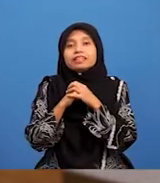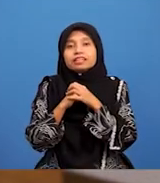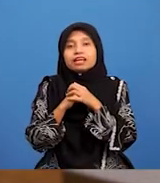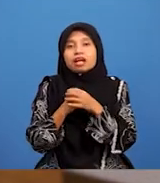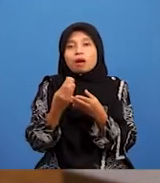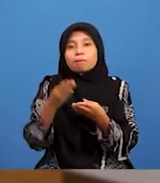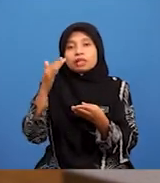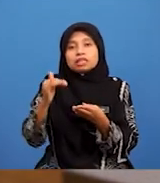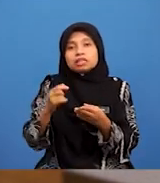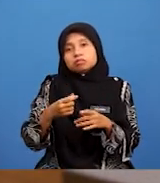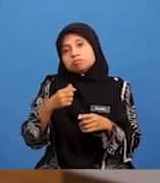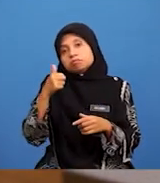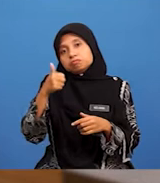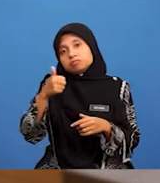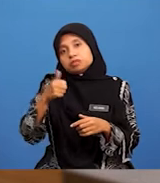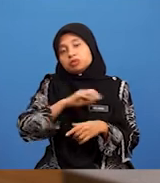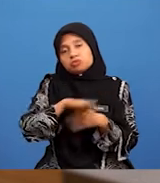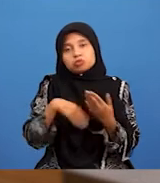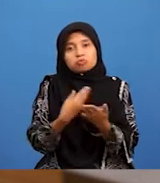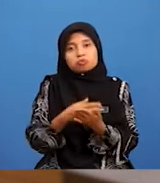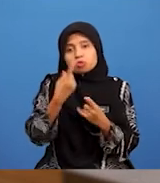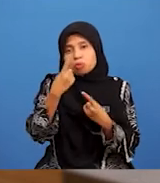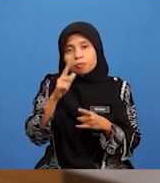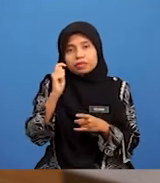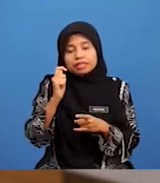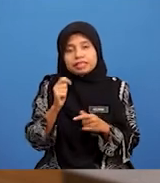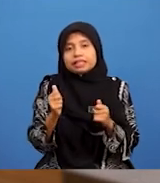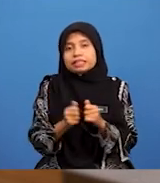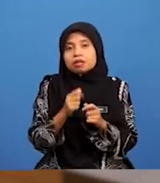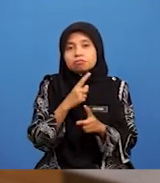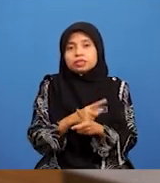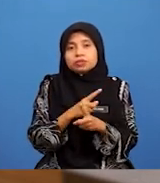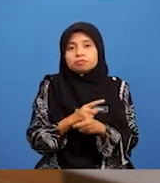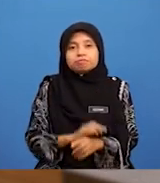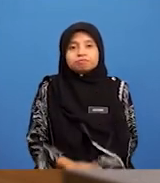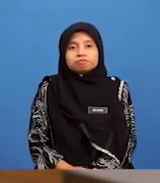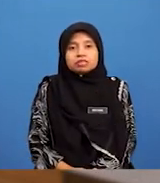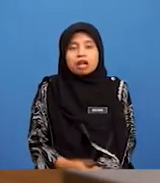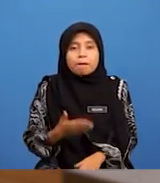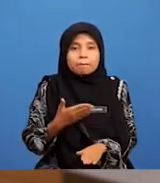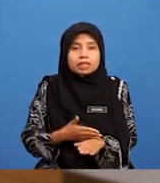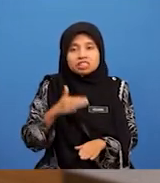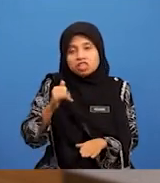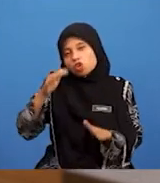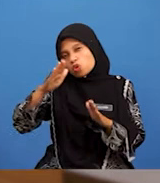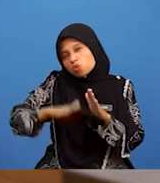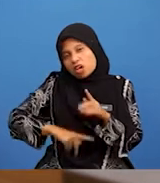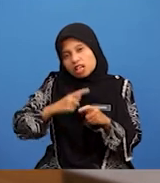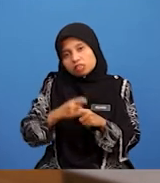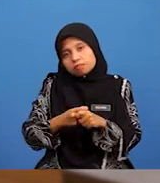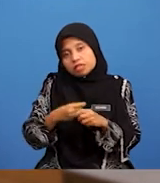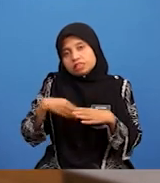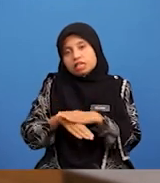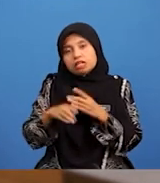Tahniah bagi yang berjaya menjawab kesemua soalan tadi dengan betul. Pada yang kurang tepat